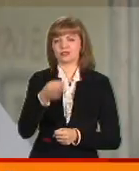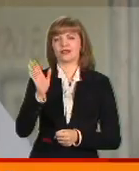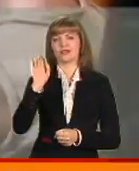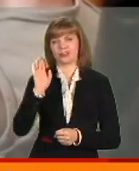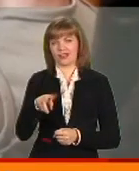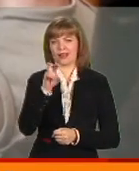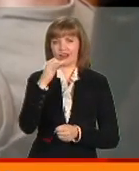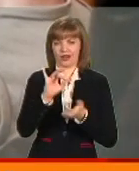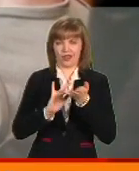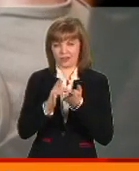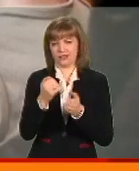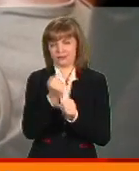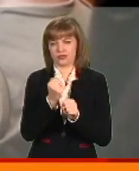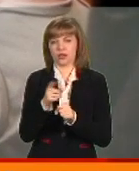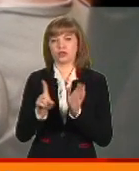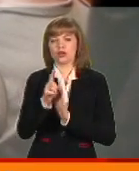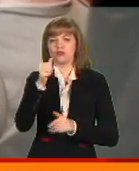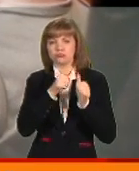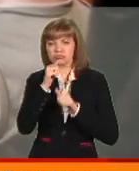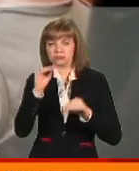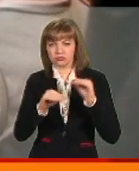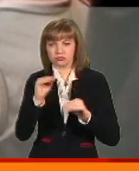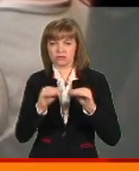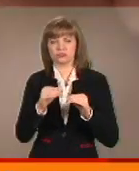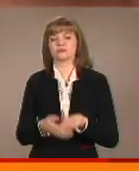клей, поклеим. Начал Ростислав экспериментировать.